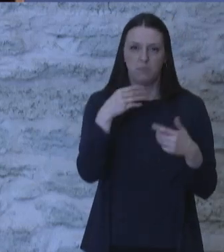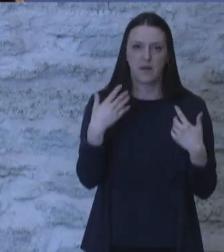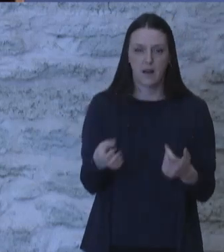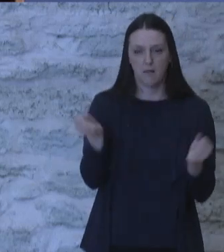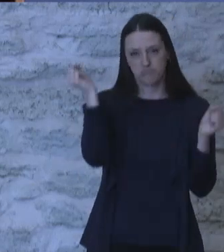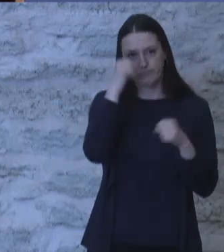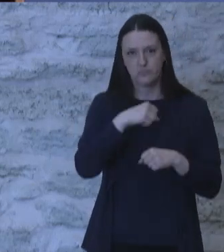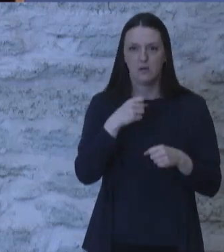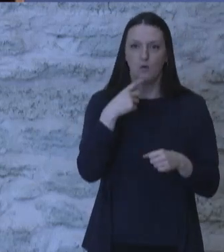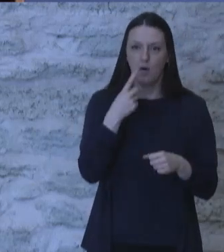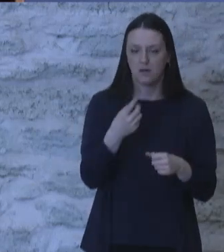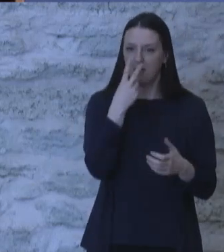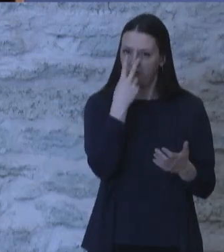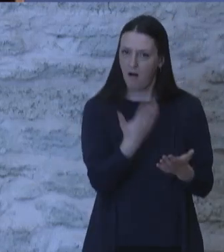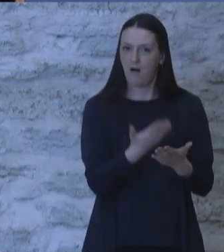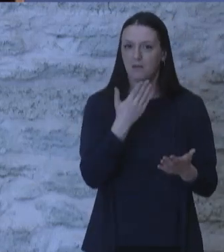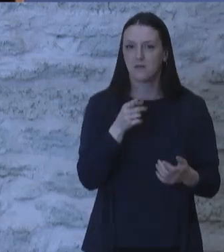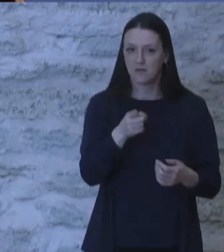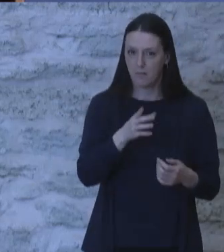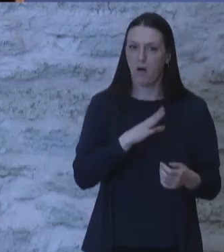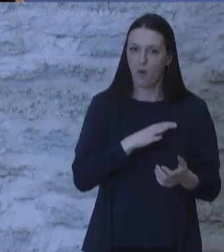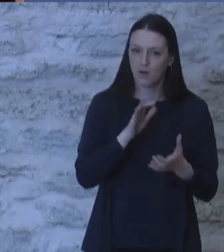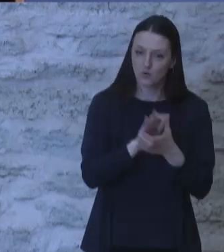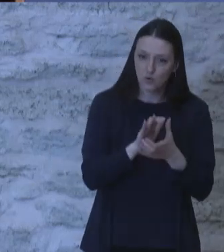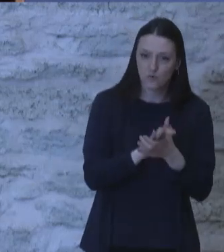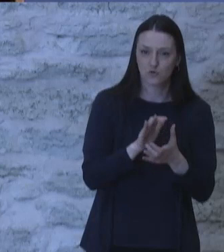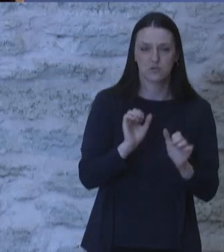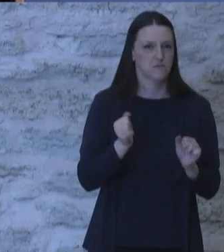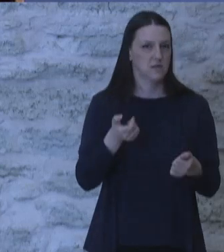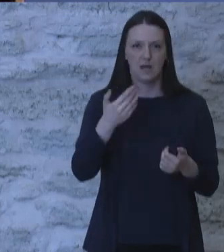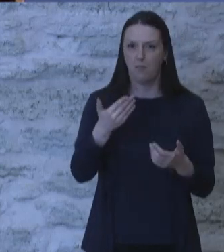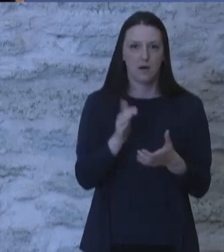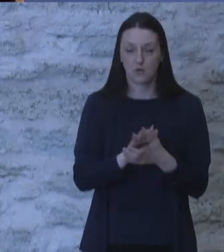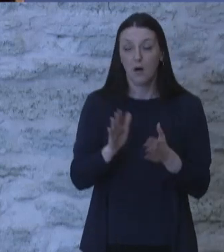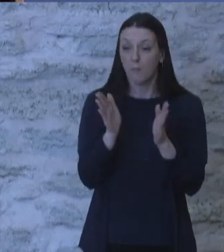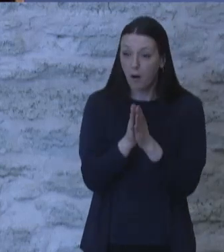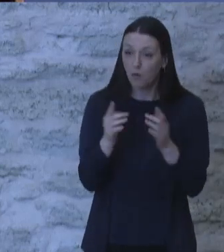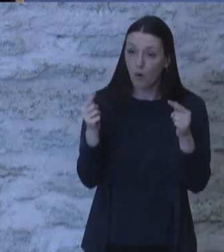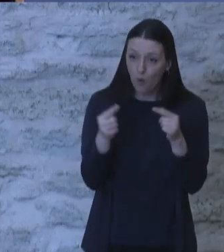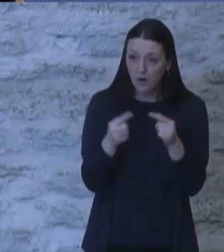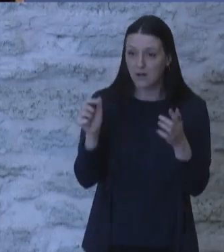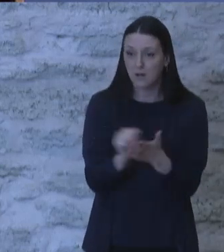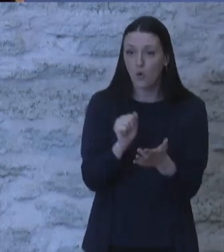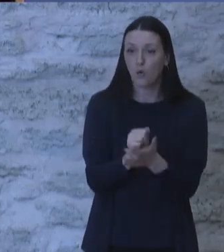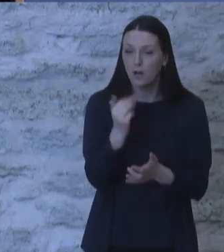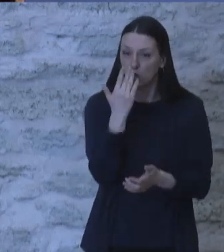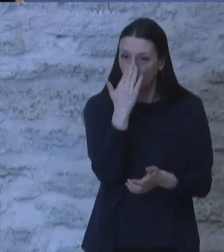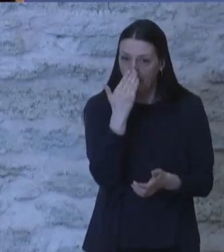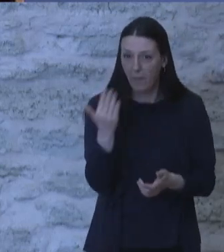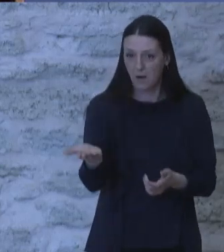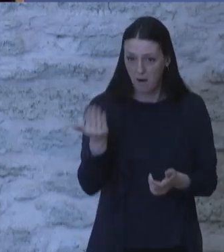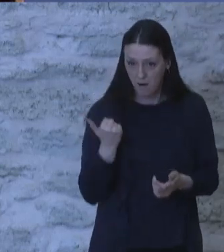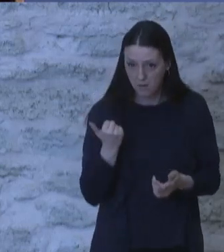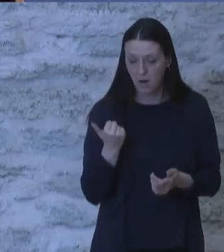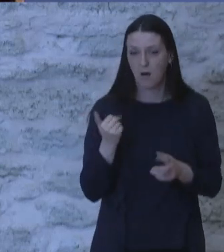vastuses kinni ja öelda, et näete, et te ju ütsite, et ta tudustas või ei ütsite, et ta ei tudustunud. Rääki konkreetes, mis selle dokumenti number on, mis selle